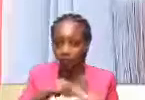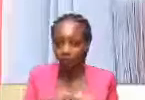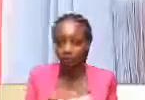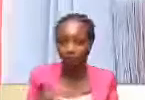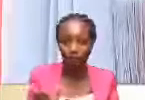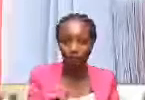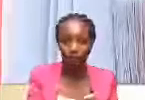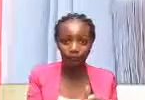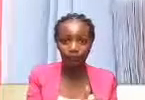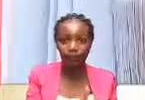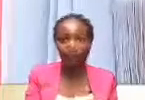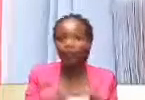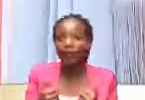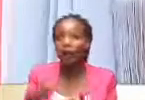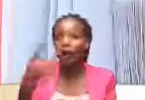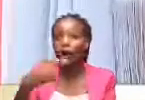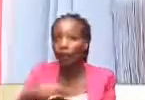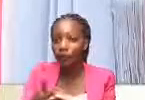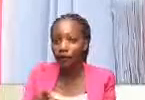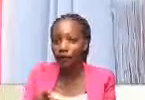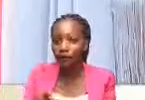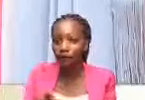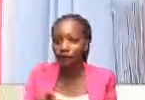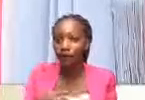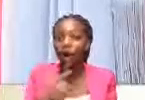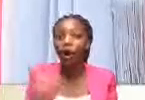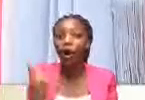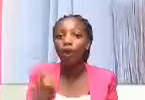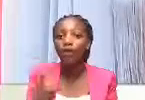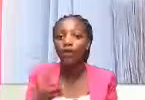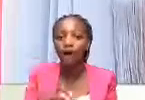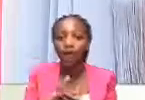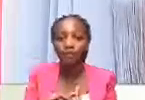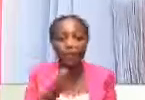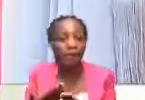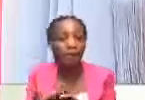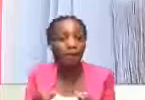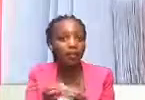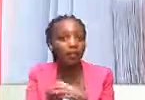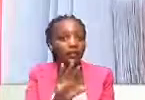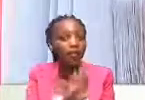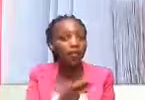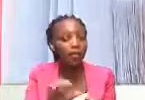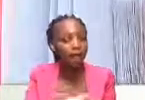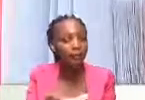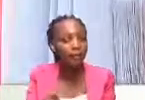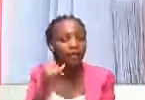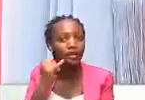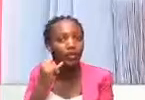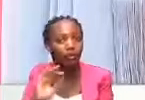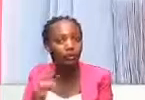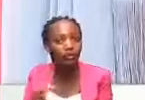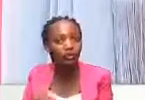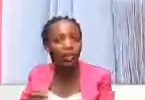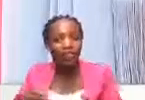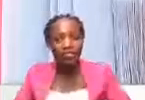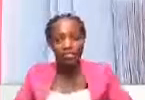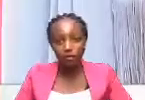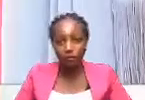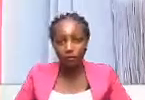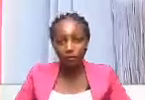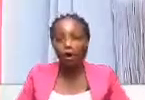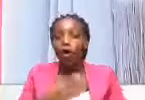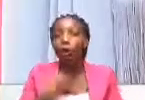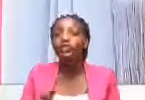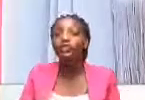Hili ni kwamba huku wiki moja tu ikiwa imesalia mkutano wa BBA kufanyika katika kaunti ya Nakuru, vijana wameandaa kikao cha